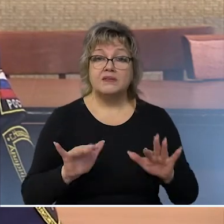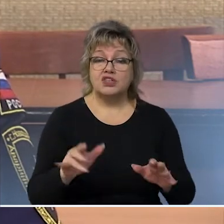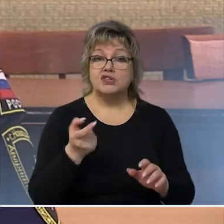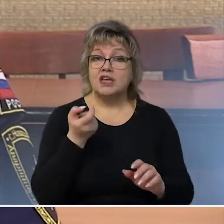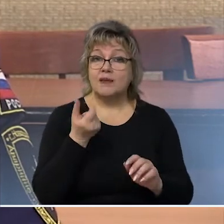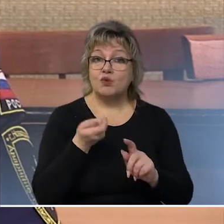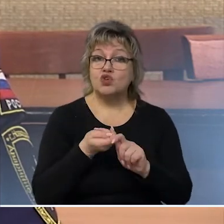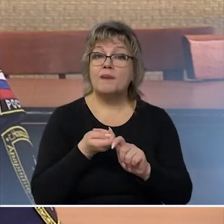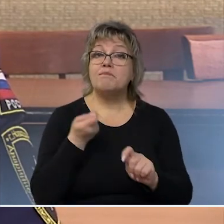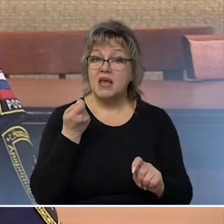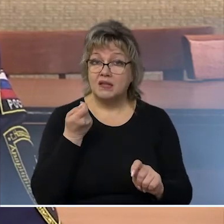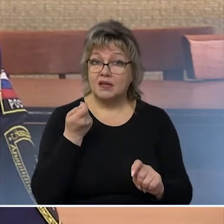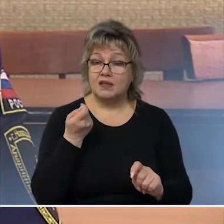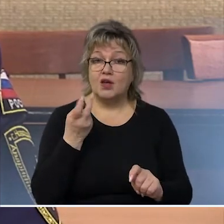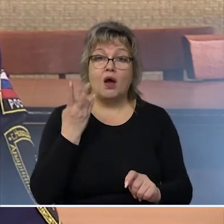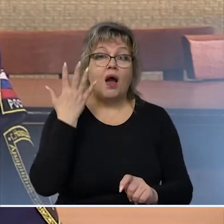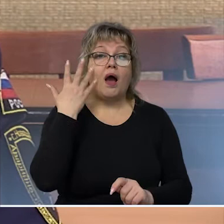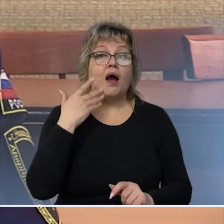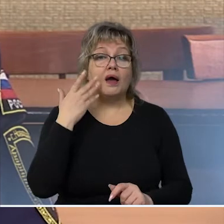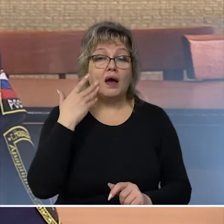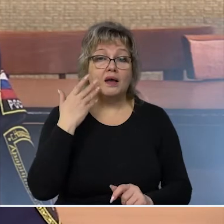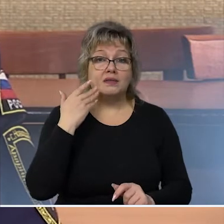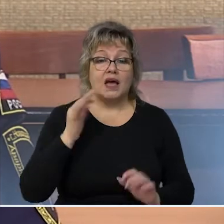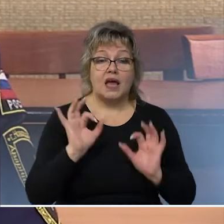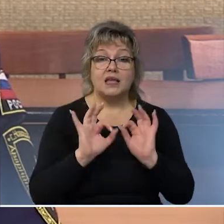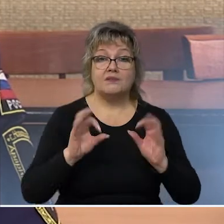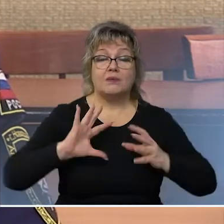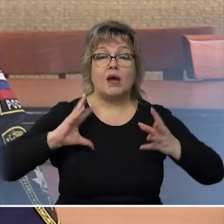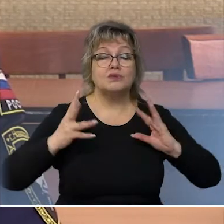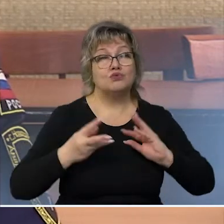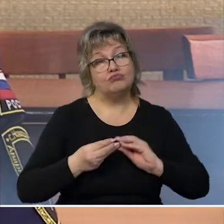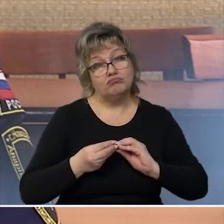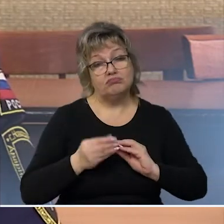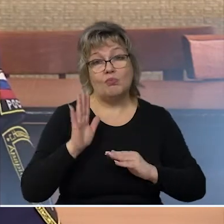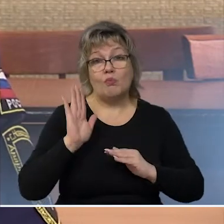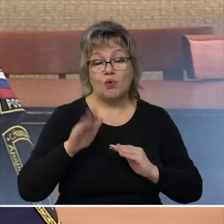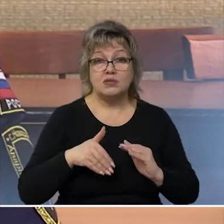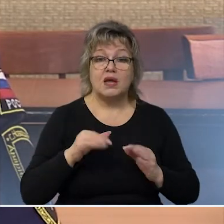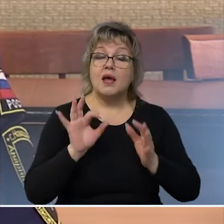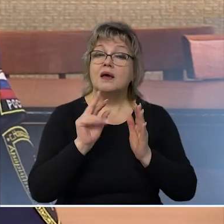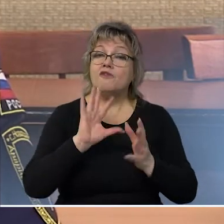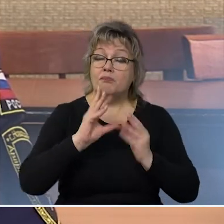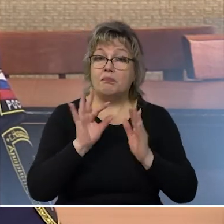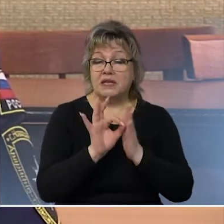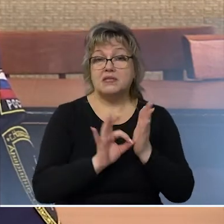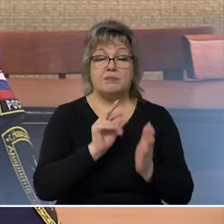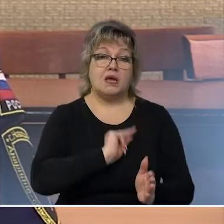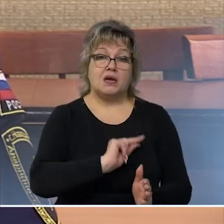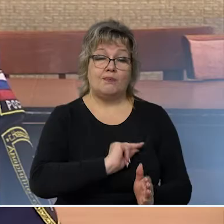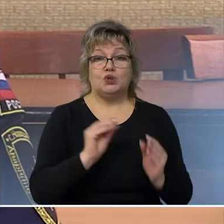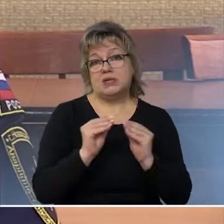движется немножко медленнее, но потом, когда информацию подбиваешь, видишь, что, в принципе, работали